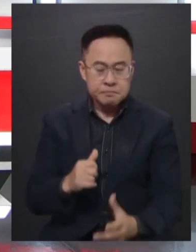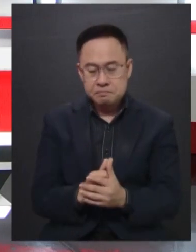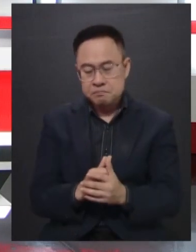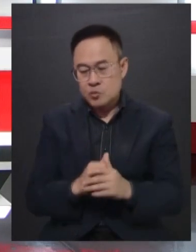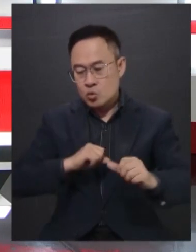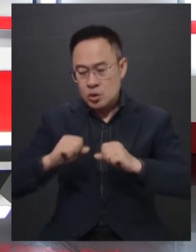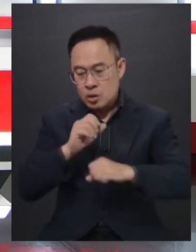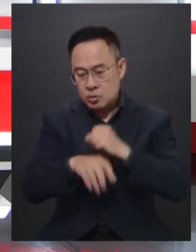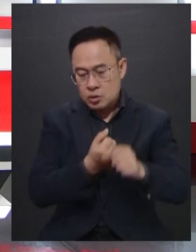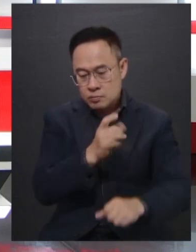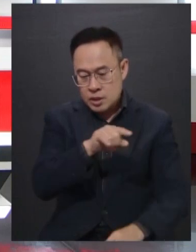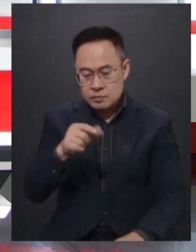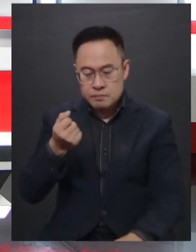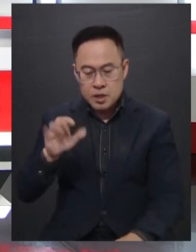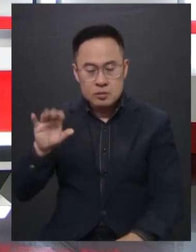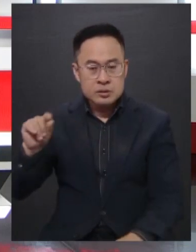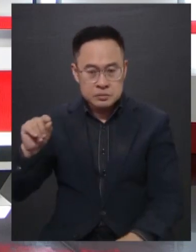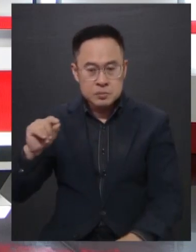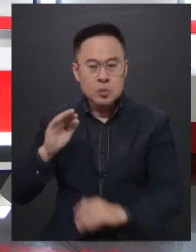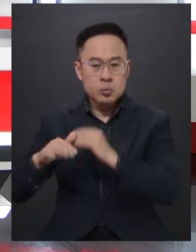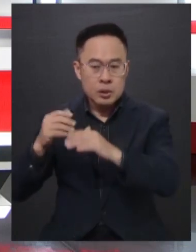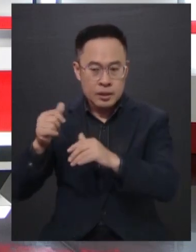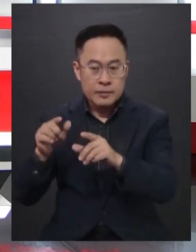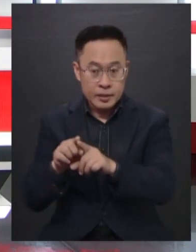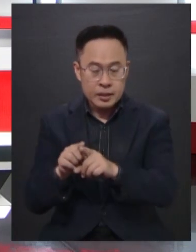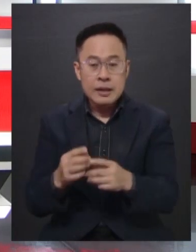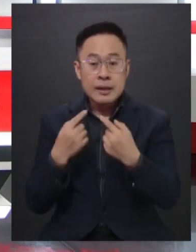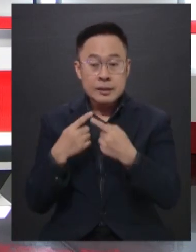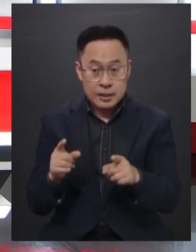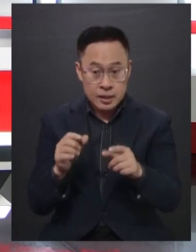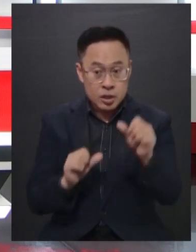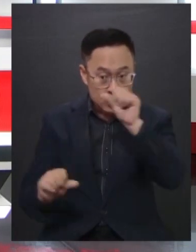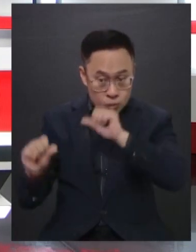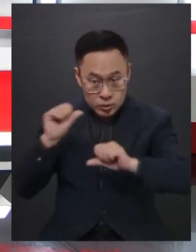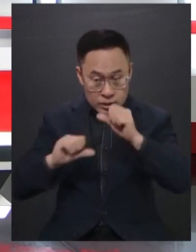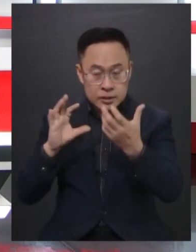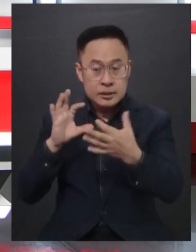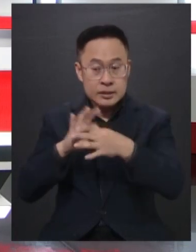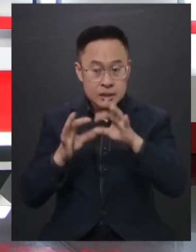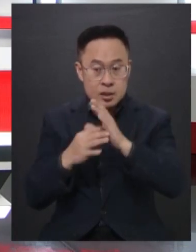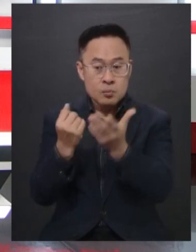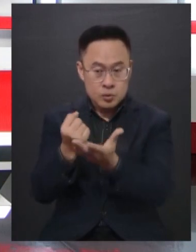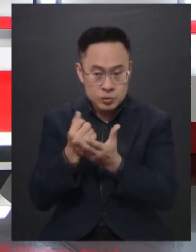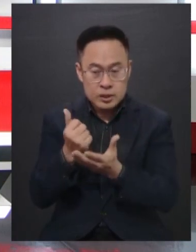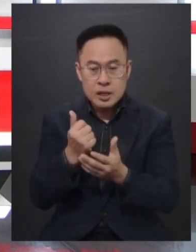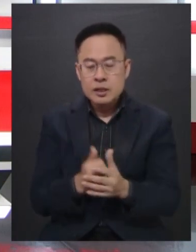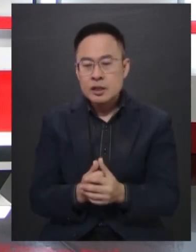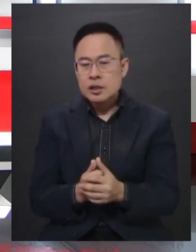20แต่ในขณะเดียวกันวิทยาศาสตร์การกีฬาที่โอปอบอกอย่างที่พระดอนบอกถ้าดูแลตัวเองดีอย่างโนเล